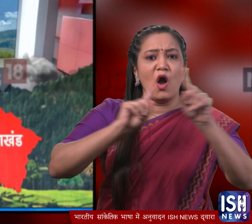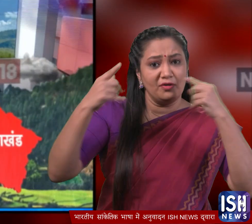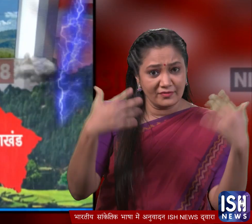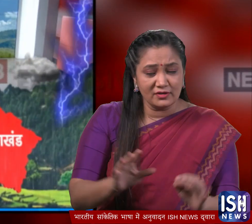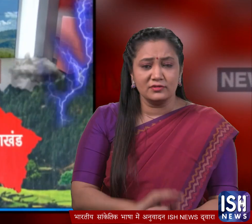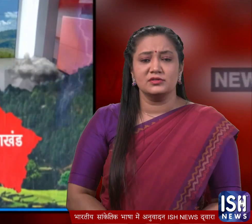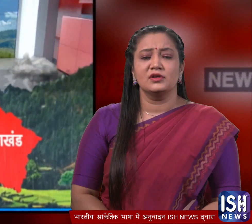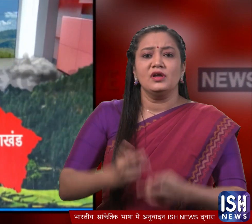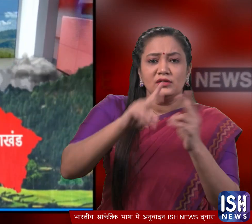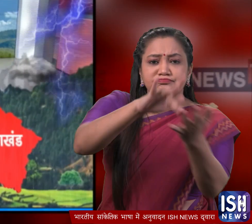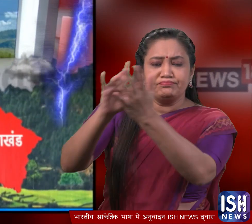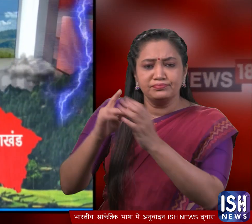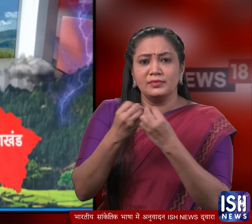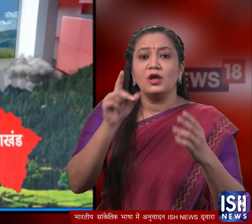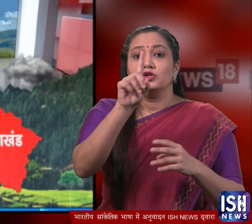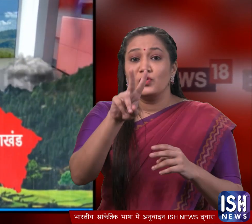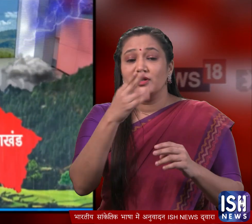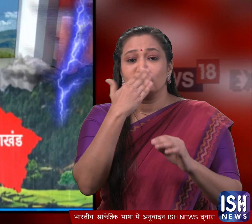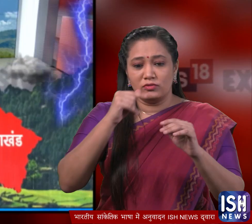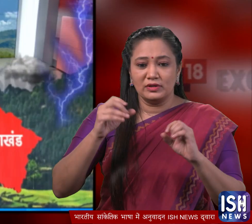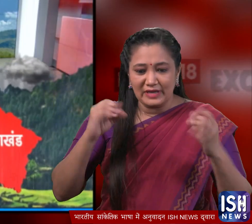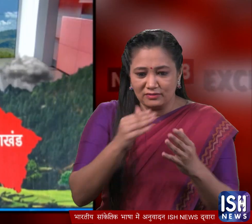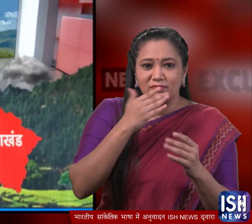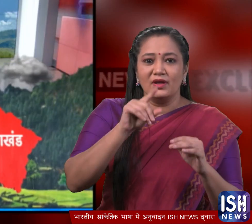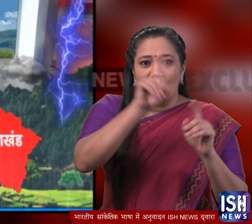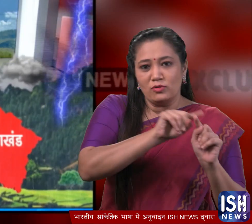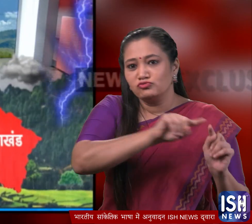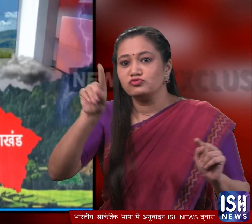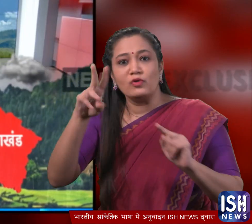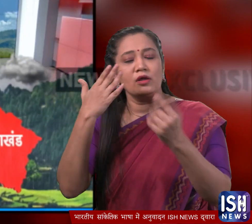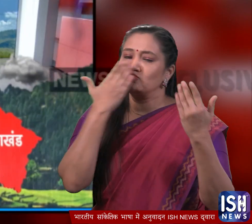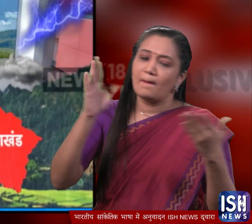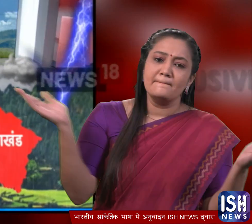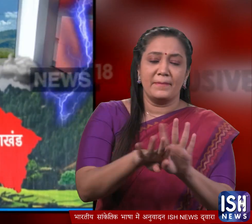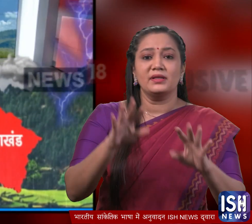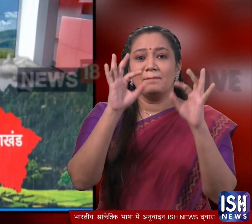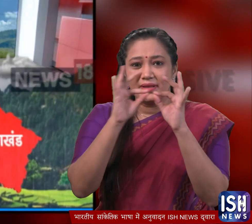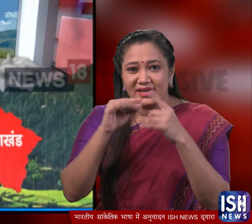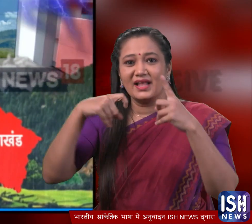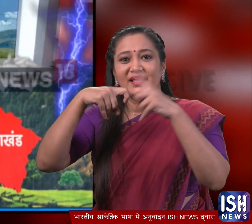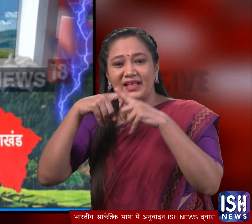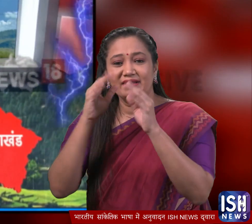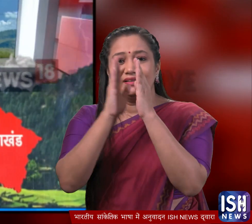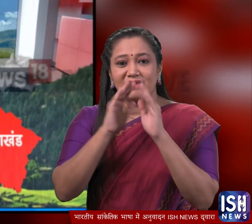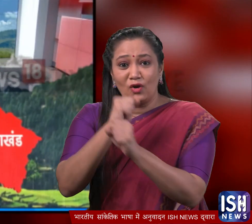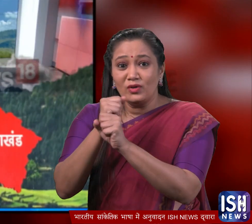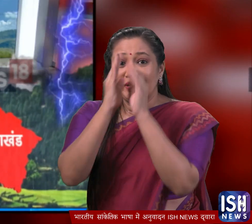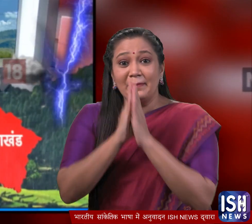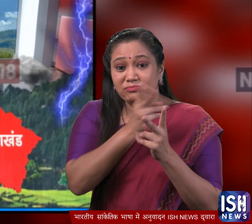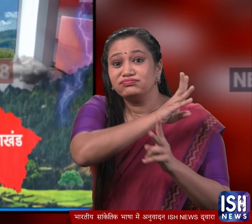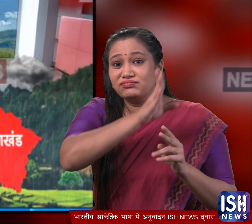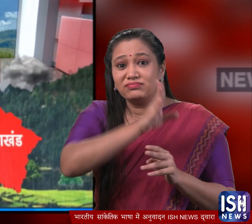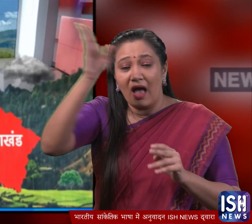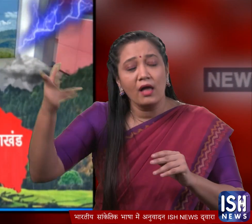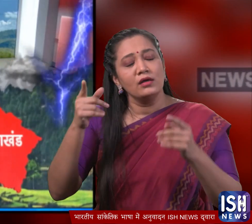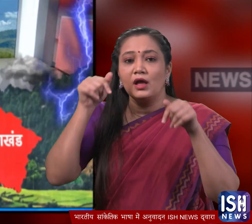दिए, जिनके तहत राज्य के कुछ जिलों में 12वीं तक के स्कूलों को बंद कर दिया गया, क्योंकि जो श्रद्धालु बद्रीनाथ, केदारनाथ और गंगोत्री में फंसे